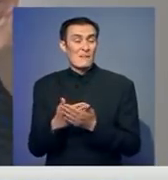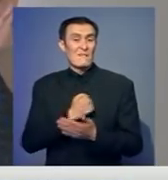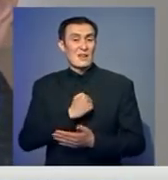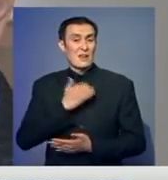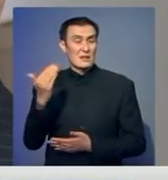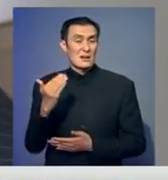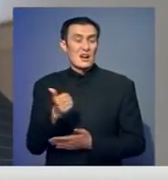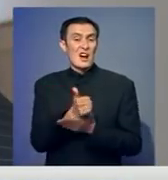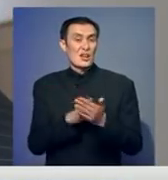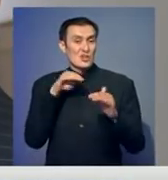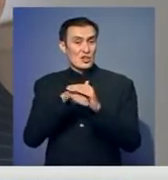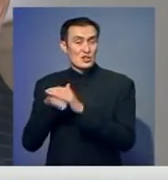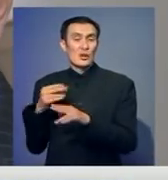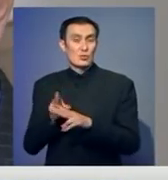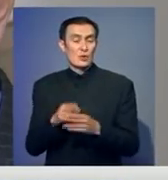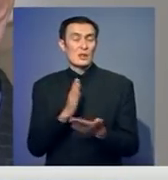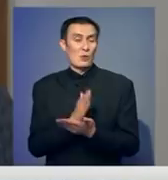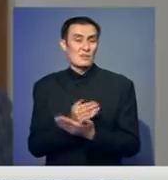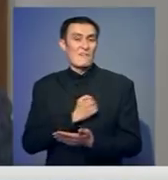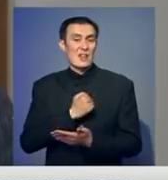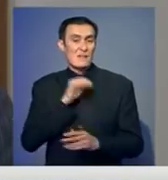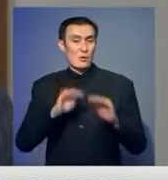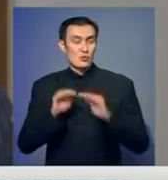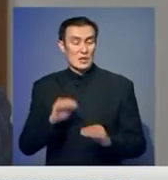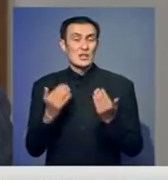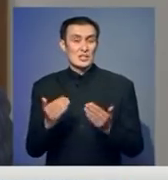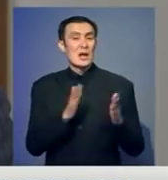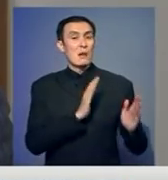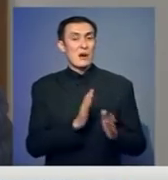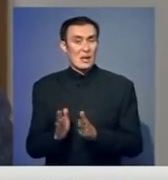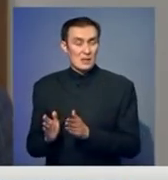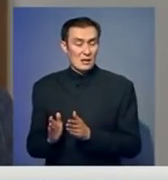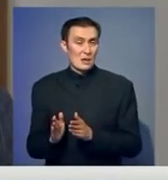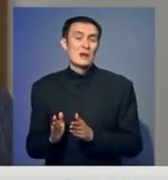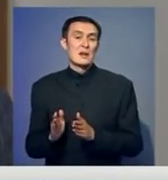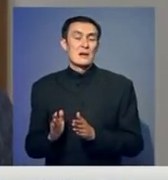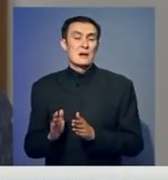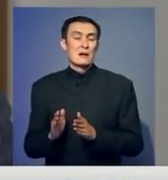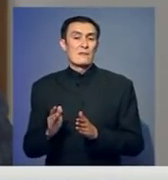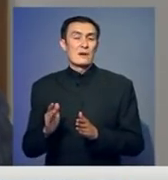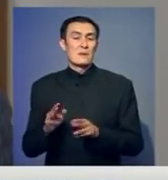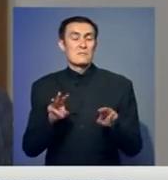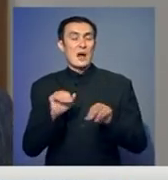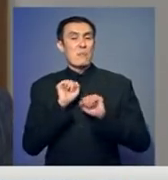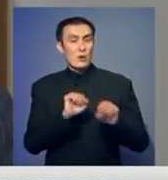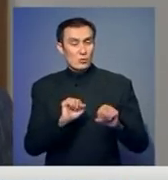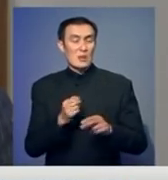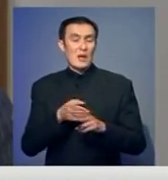военных вот этих хранилищ, которые находятся в военном вооружении. Наведение порядка самому системе обороны, это первая